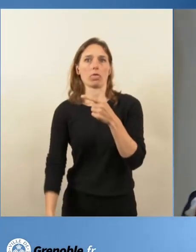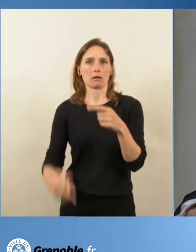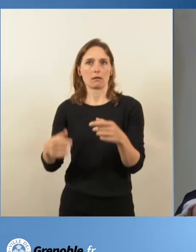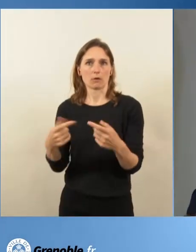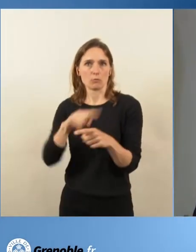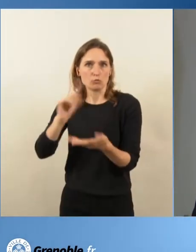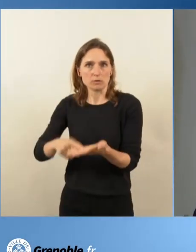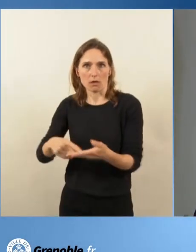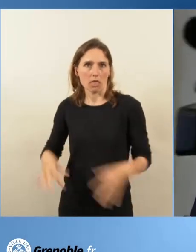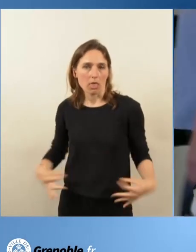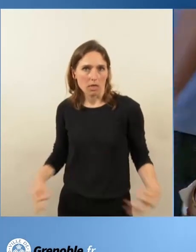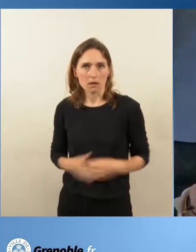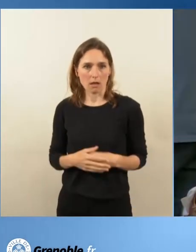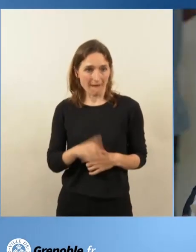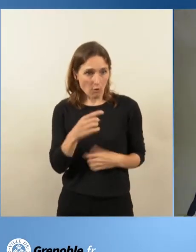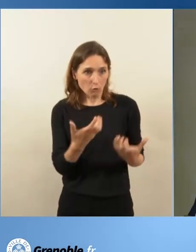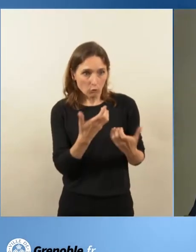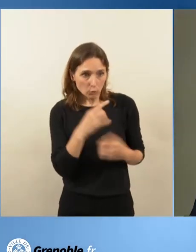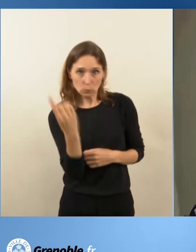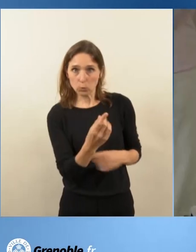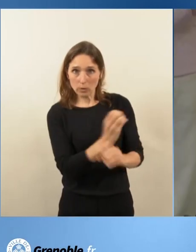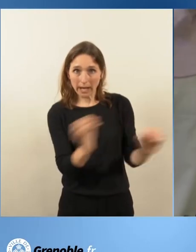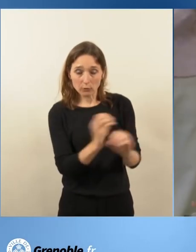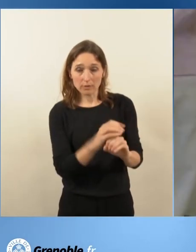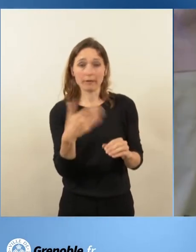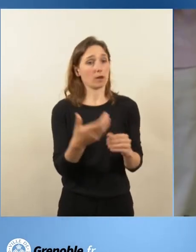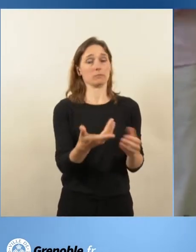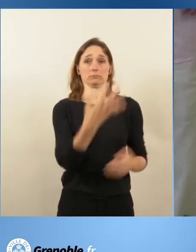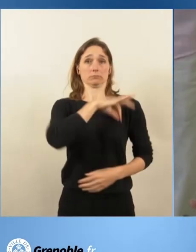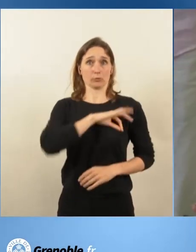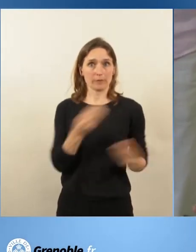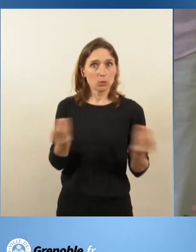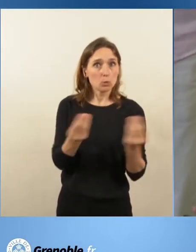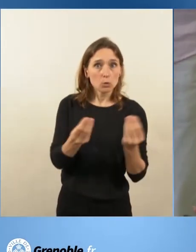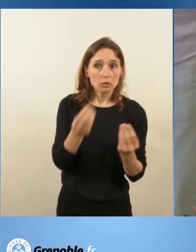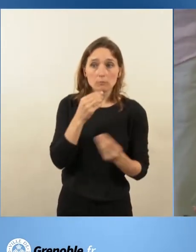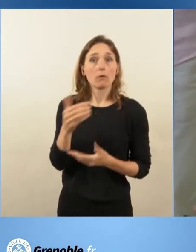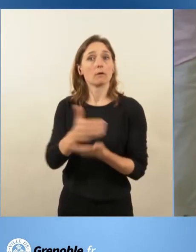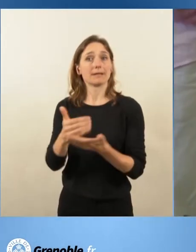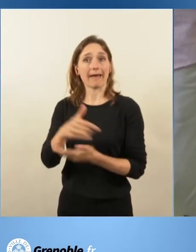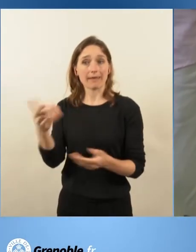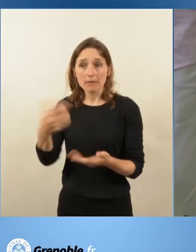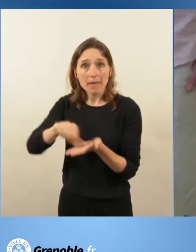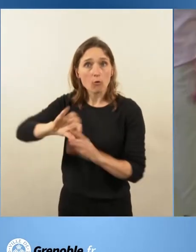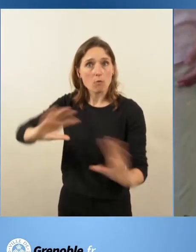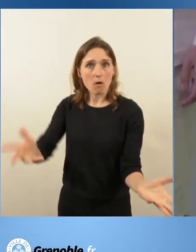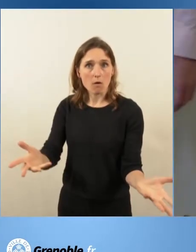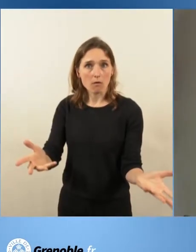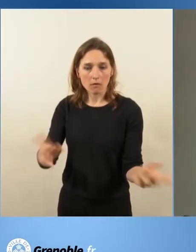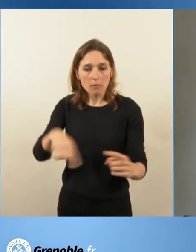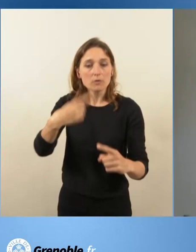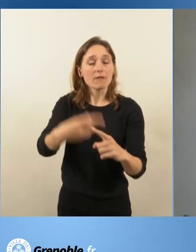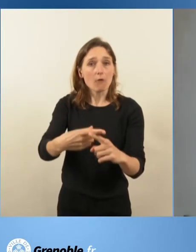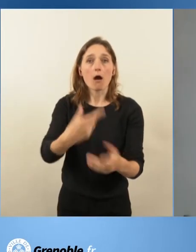là vous voulez tout mettre gratuit vous avez encore moins de rentrée d'argent pour payer à droite à gauche les personnels quelle est la prochaine